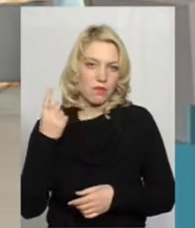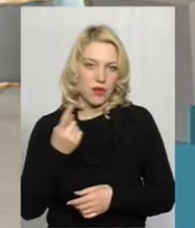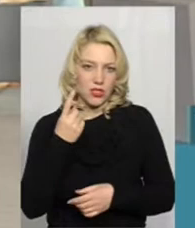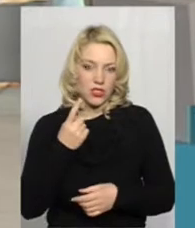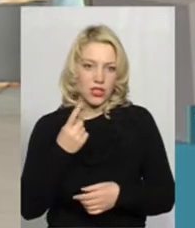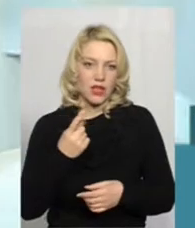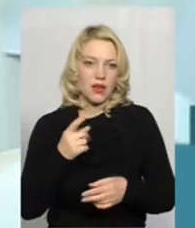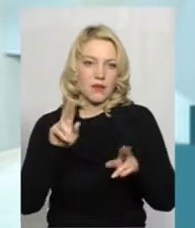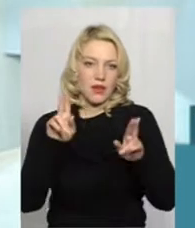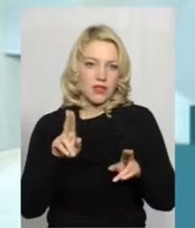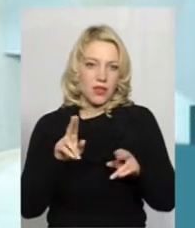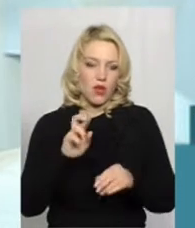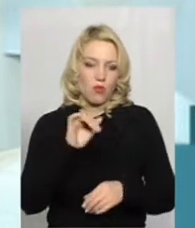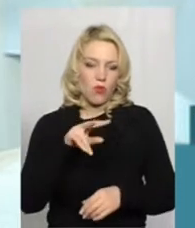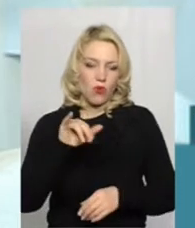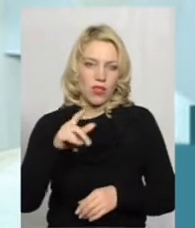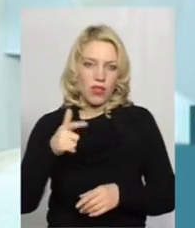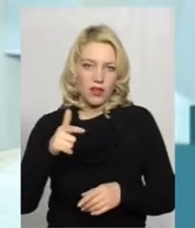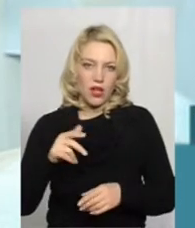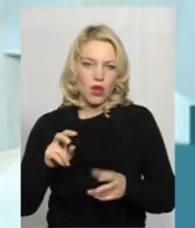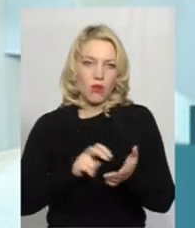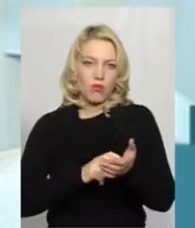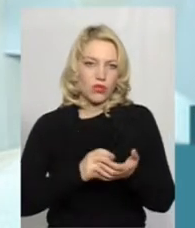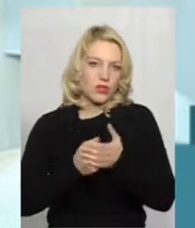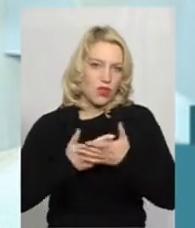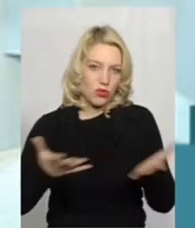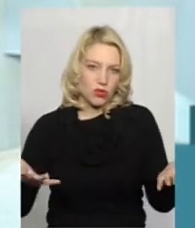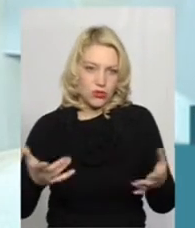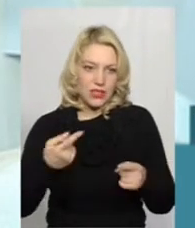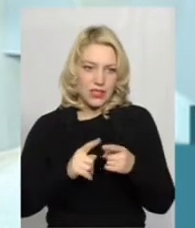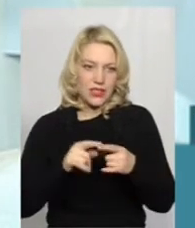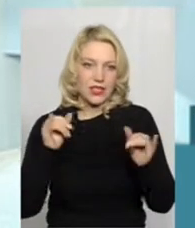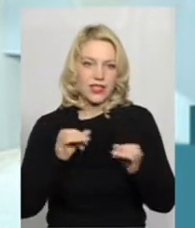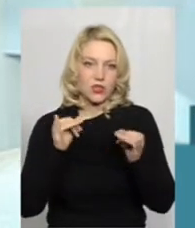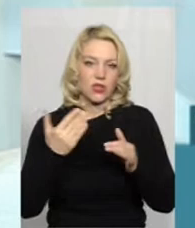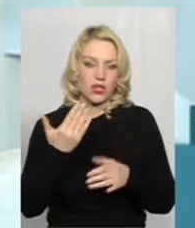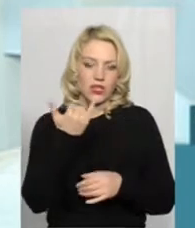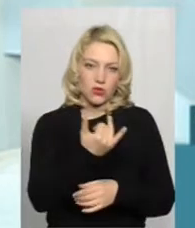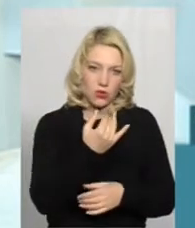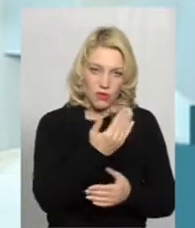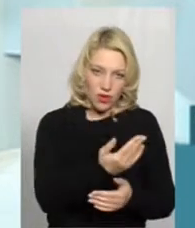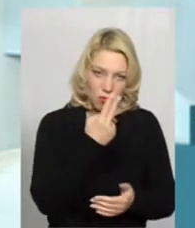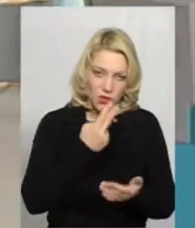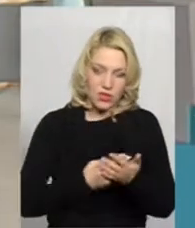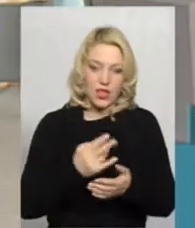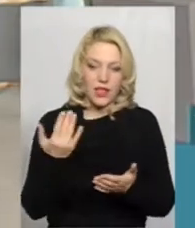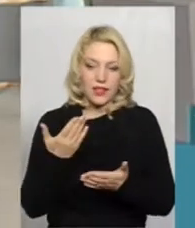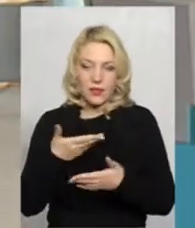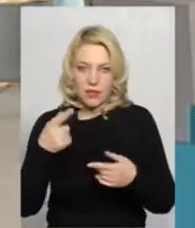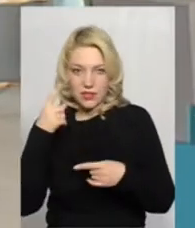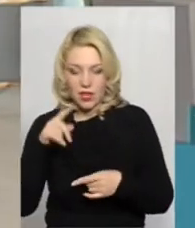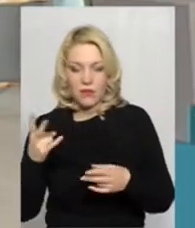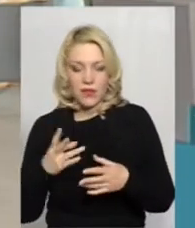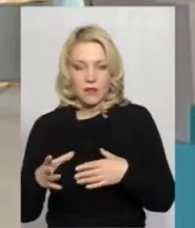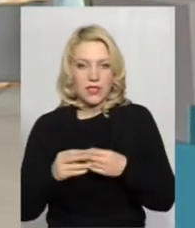принцип боротьби. Булінг боїться розголосу. Тобто ті історії, які сьогодні ви показали, які ми знаємо, їх треба з